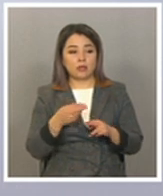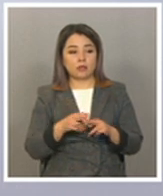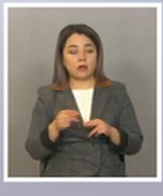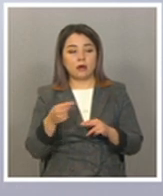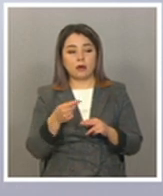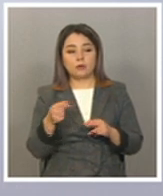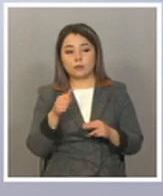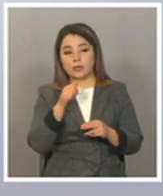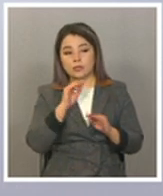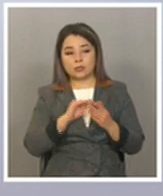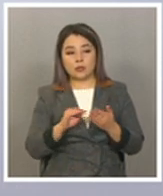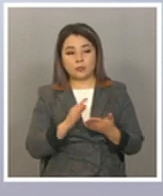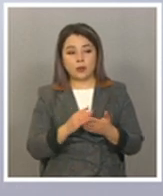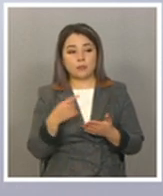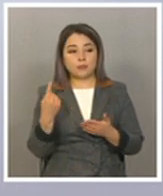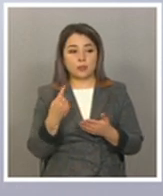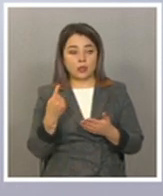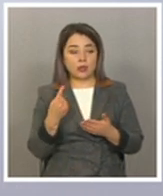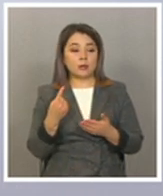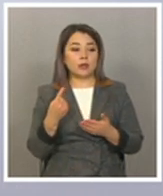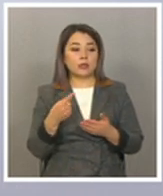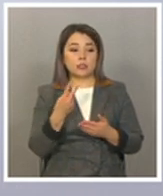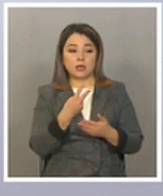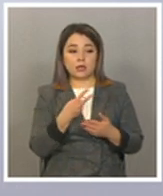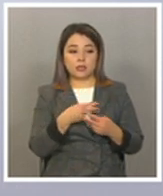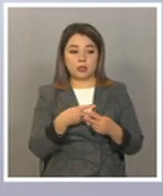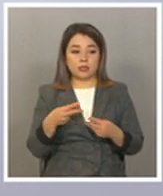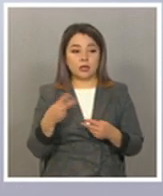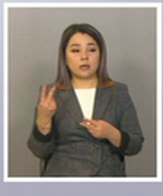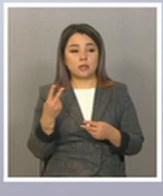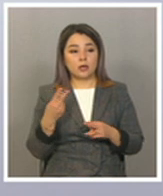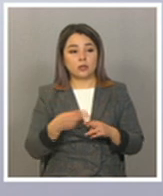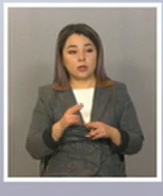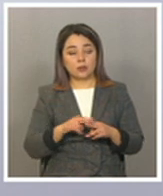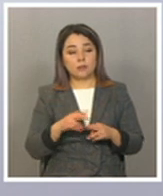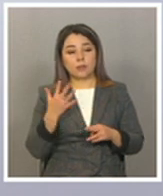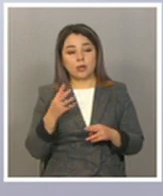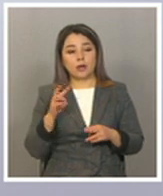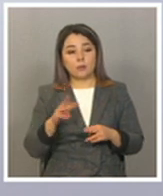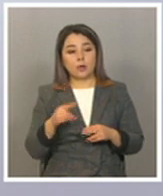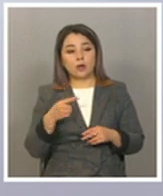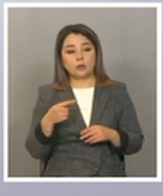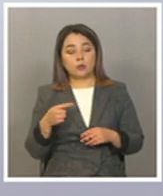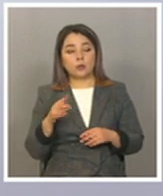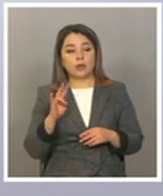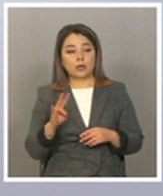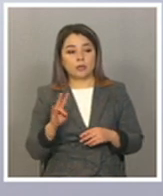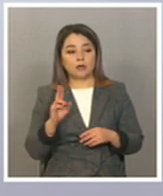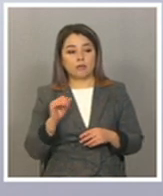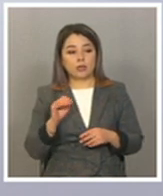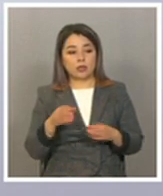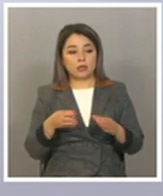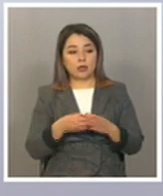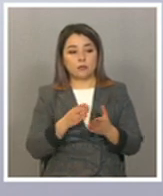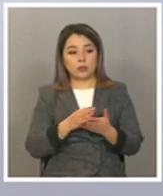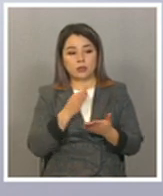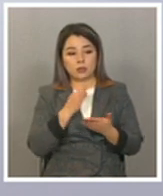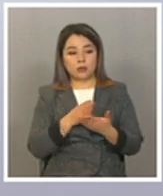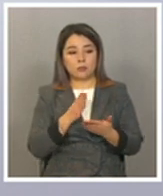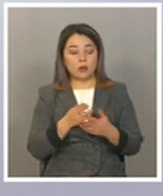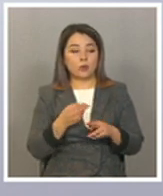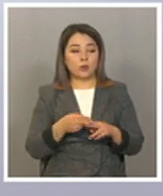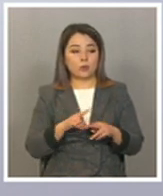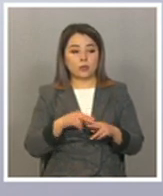айырмасы. Бірінші өрнек 2-ке тең болса, ал екінші өрнек ол 5m азайту n болады. Онда мына